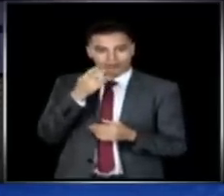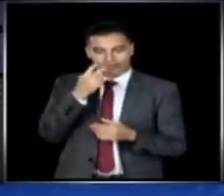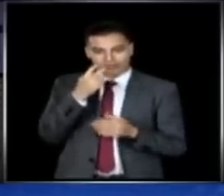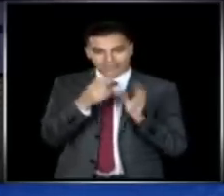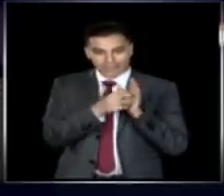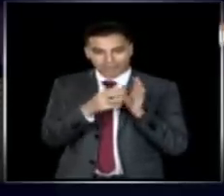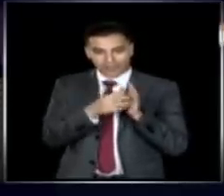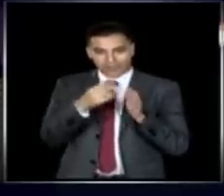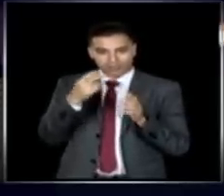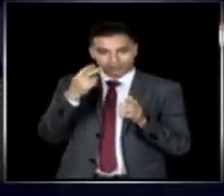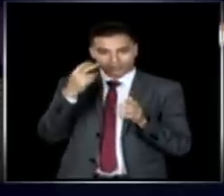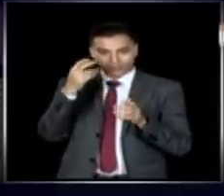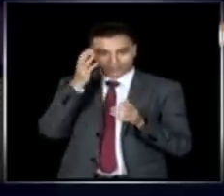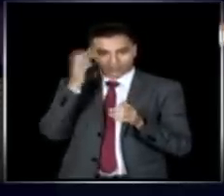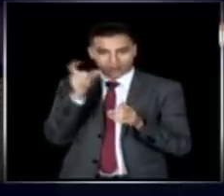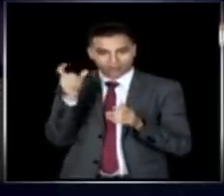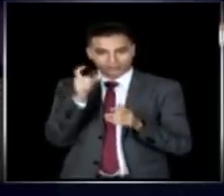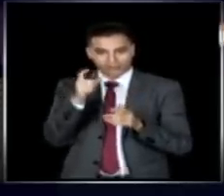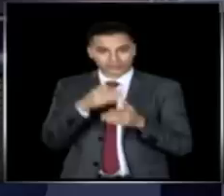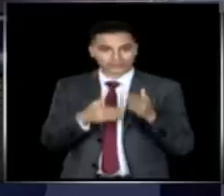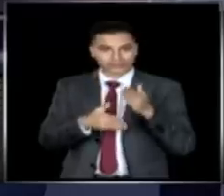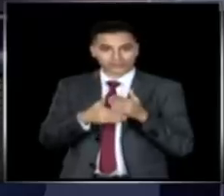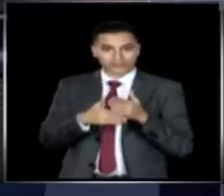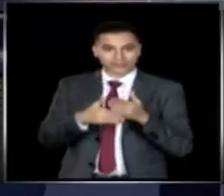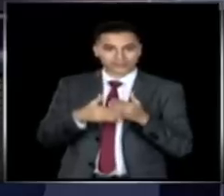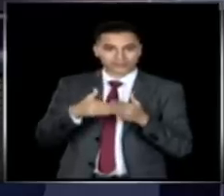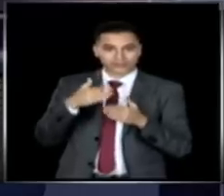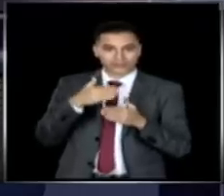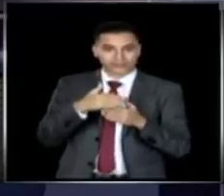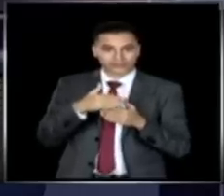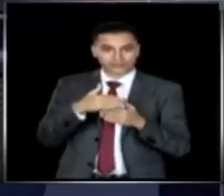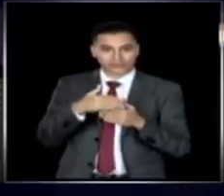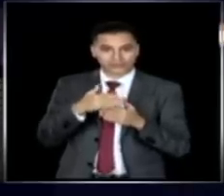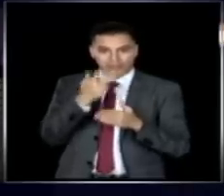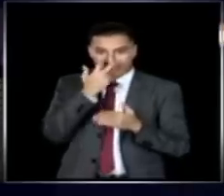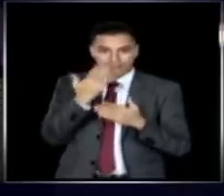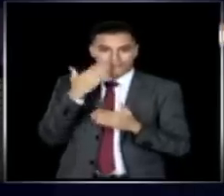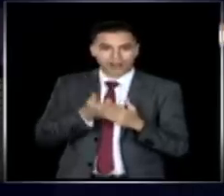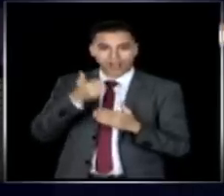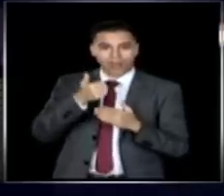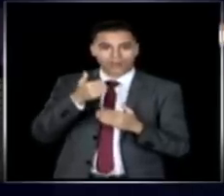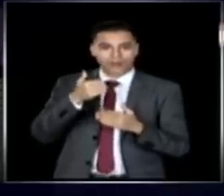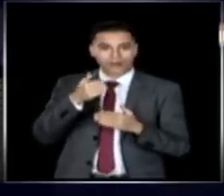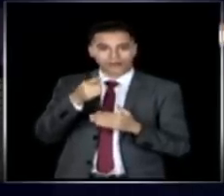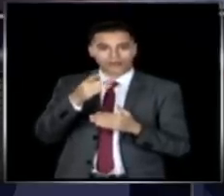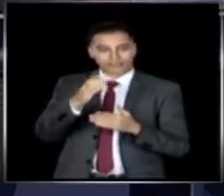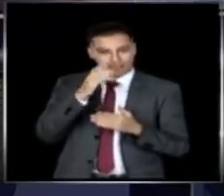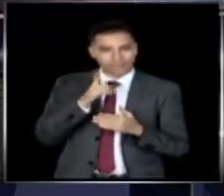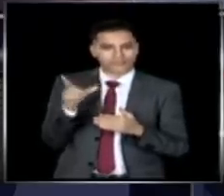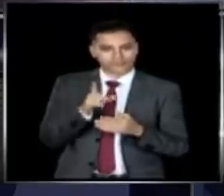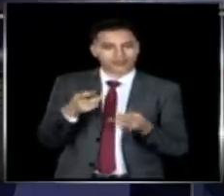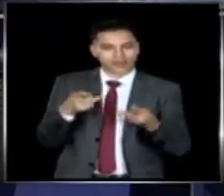جامعة الأزهر اتبنت في عهد مين؟ جوهر السكلية. حسن عروس طبعاً إجابة